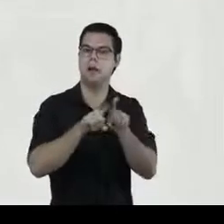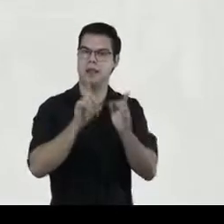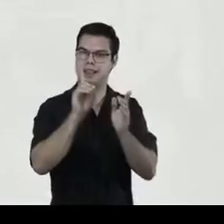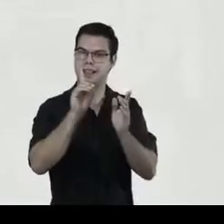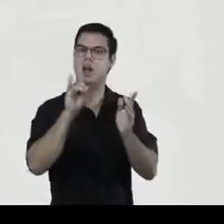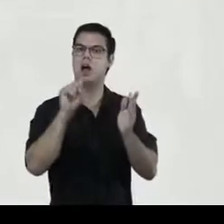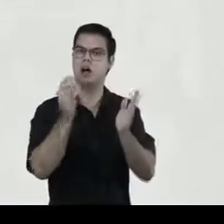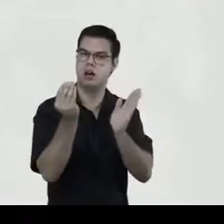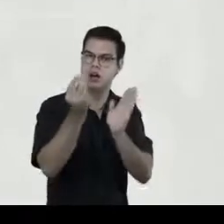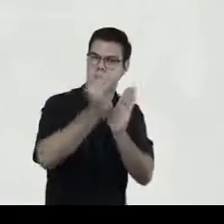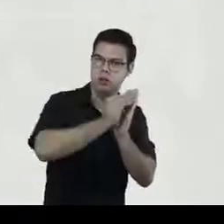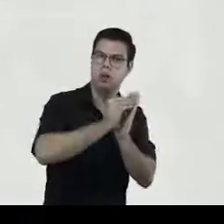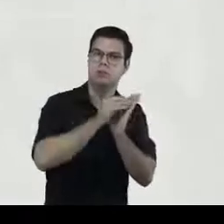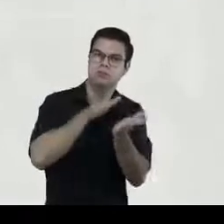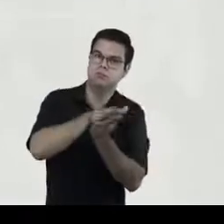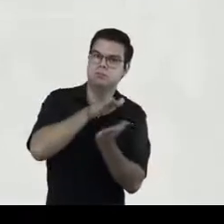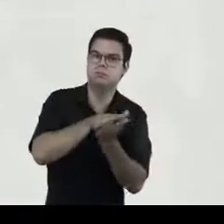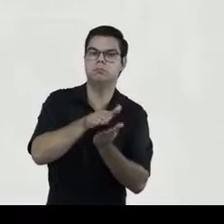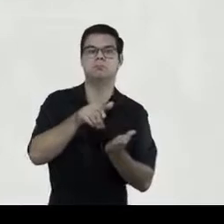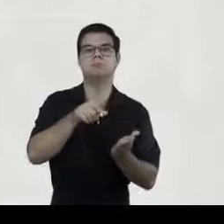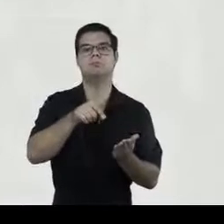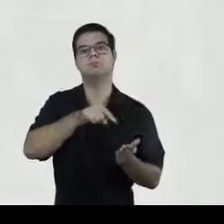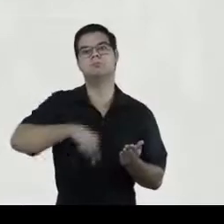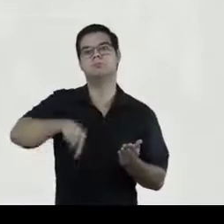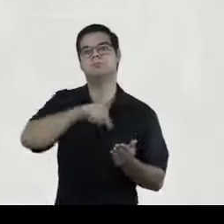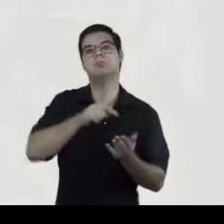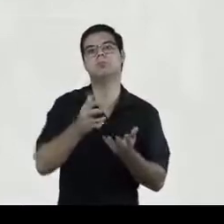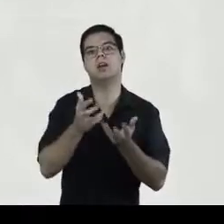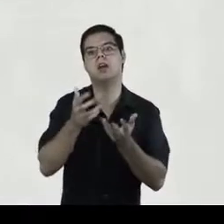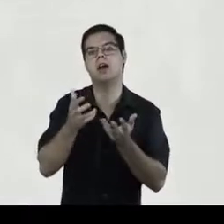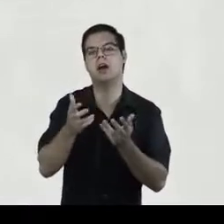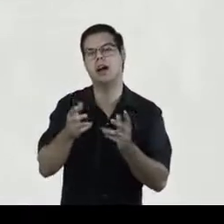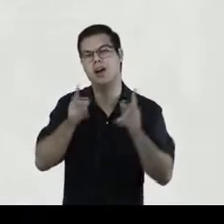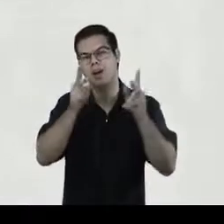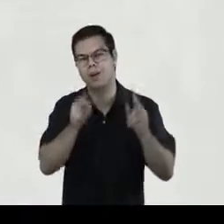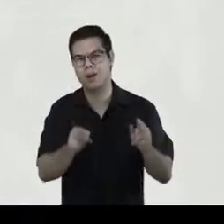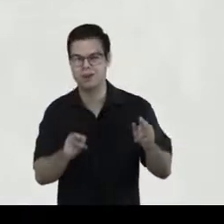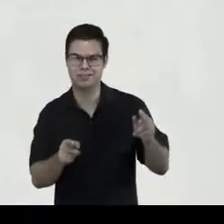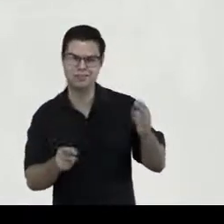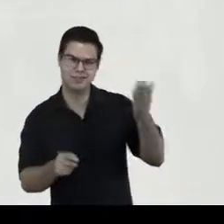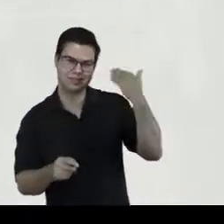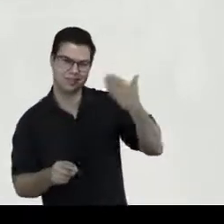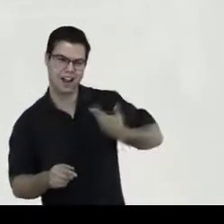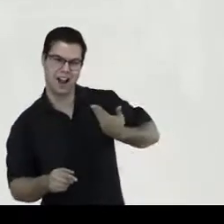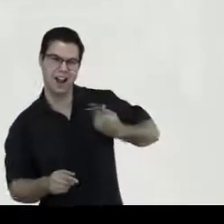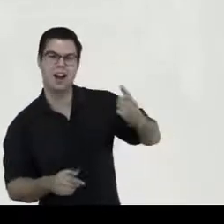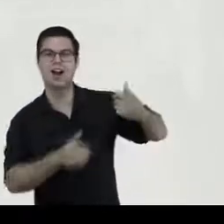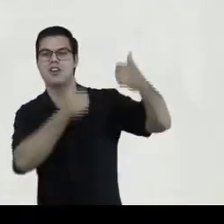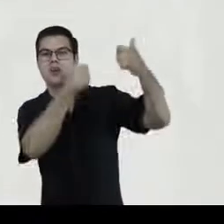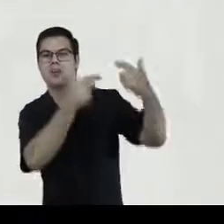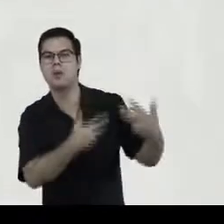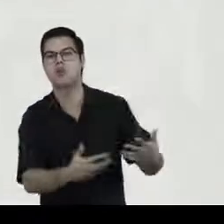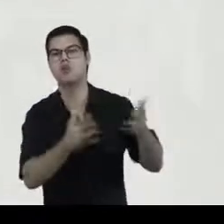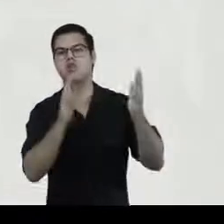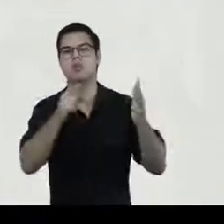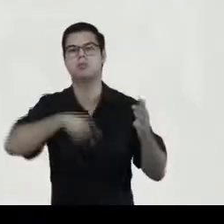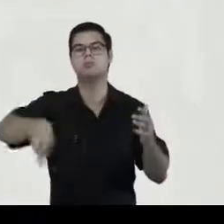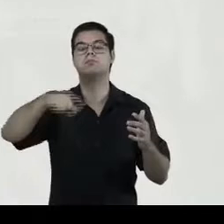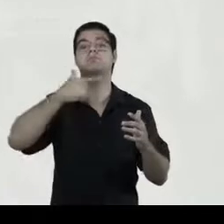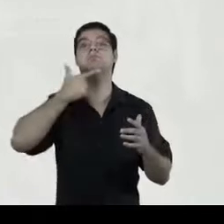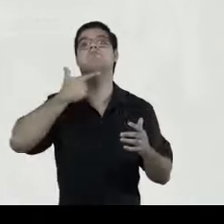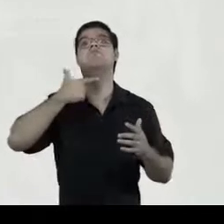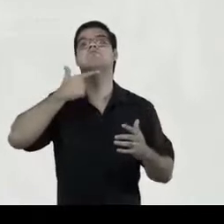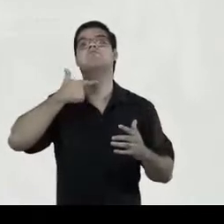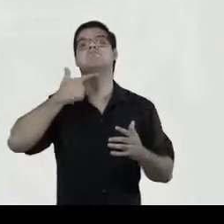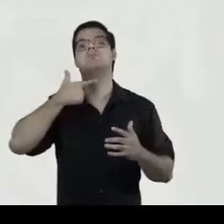mein Kollege gerade eben sehr ausführlich dargelegt hat, bei dem man den angeblichen Drucker nicht glaubt,